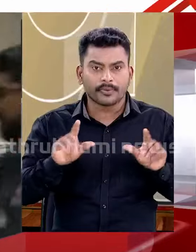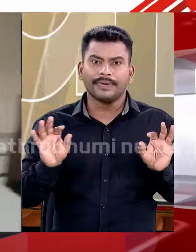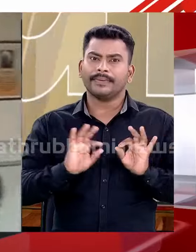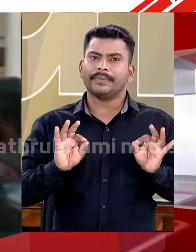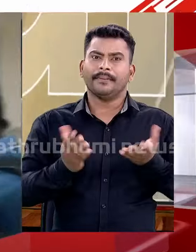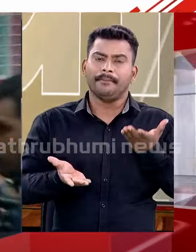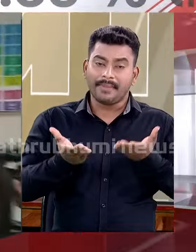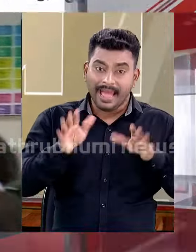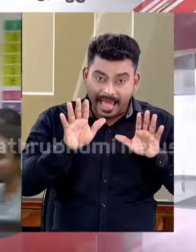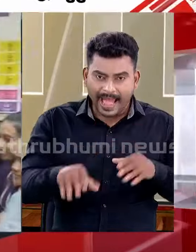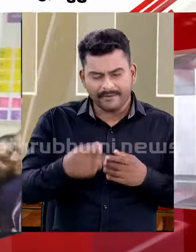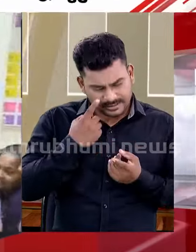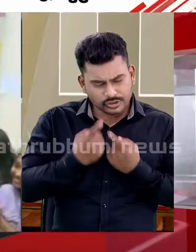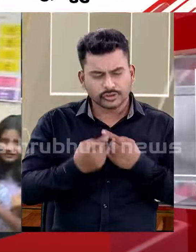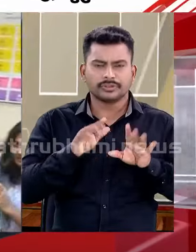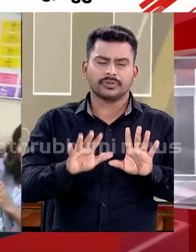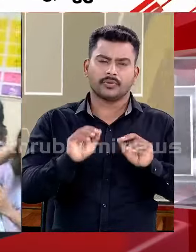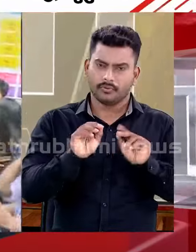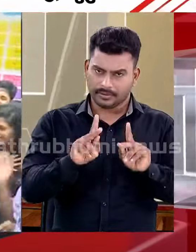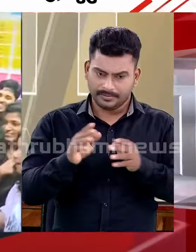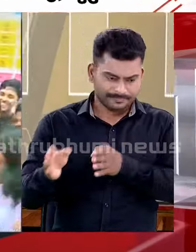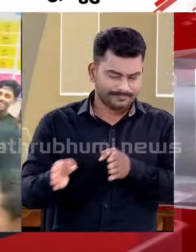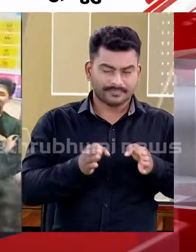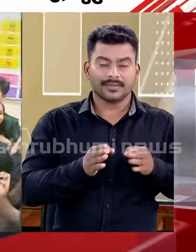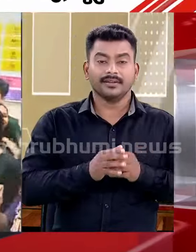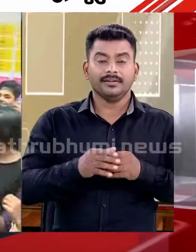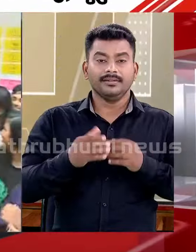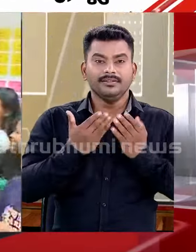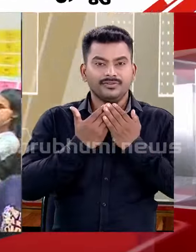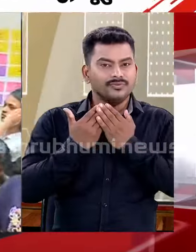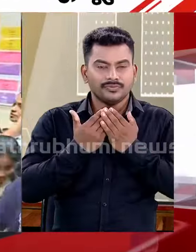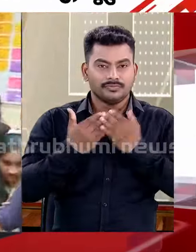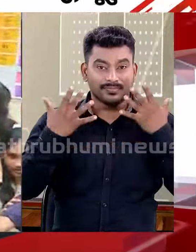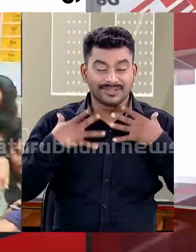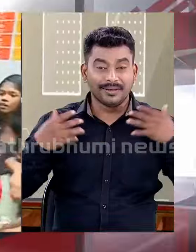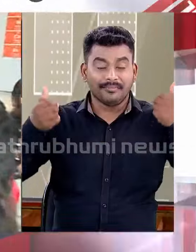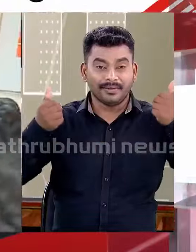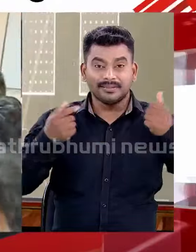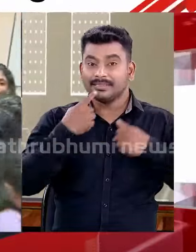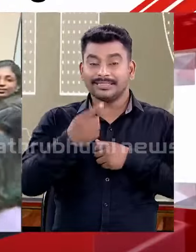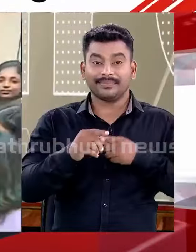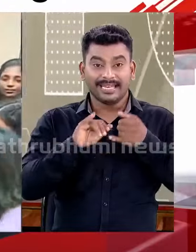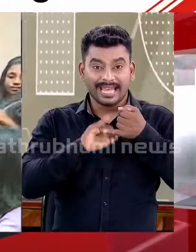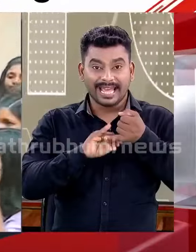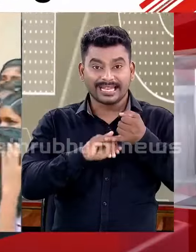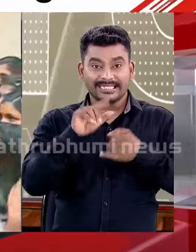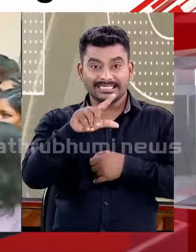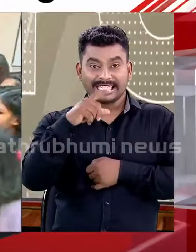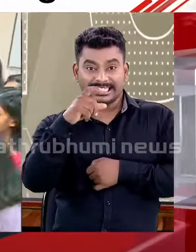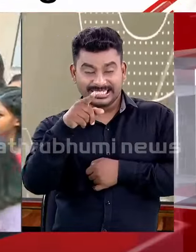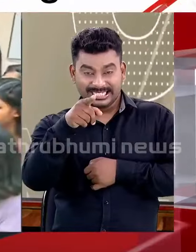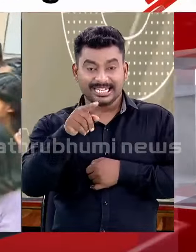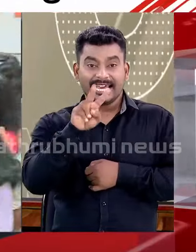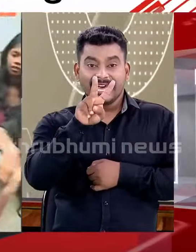അപ്പോൾ പരിശോധിക്കാം എന്നുള്ള കാര്യമാണ് അദ്ദേഹം പറഞ്ഞത്. എന്തായാലും ഈ ഒരു മാറ്റം, അതായത് ഈ അടുത്ത SSLC മൂല്യനിർണ്ണയം എന്ന് പറയുന്നത് ആലോചിക്കുന്ന ഒരു